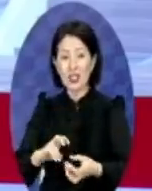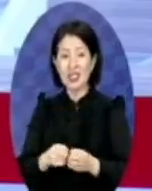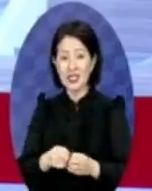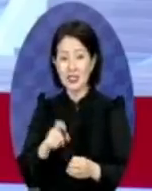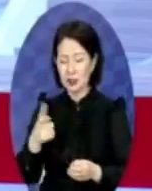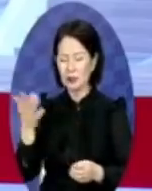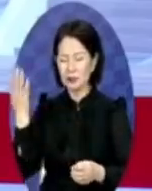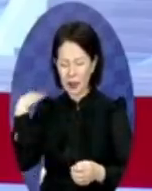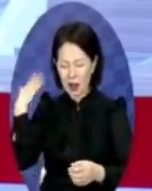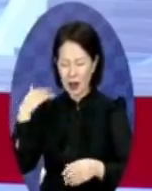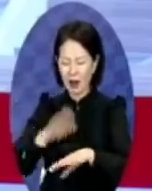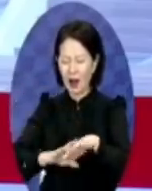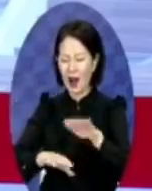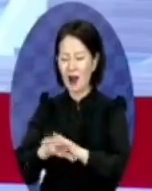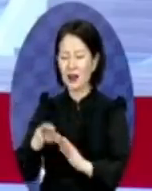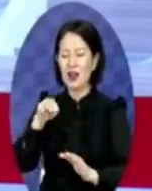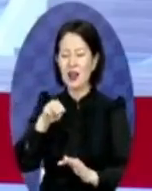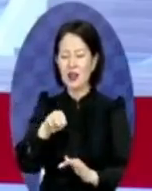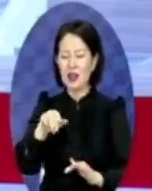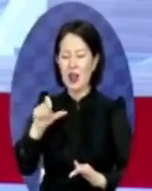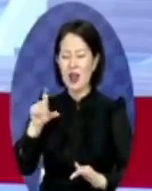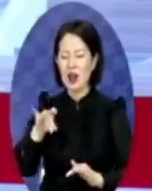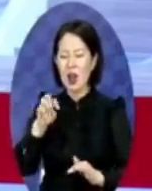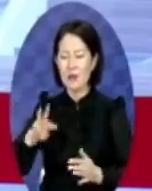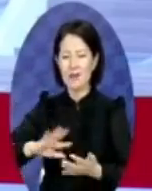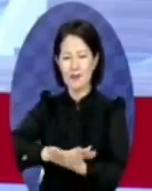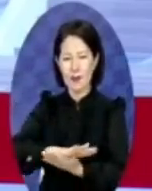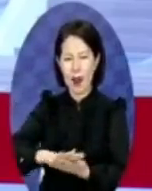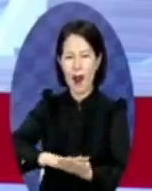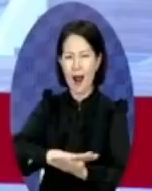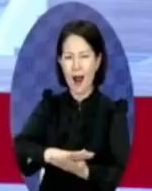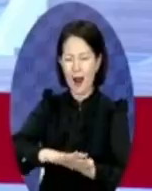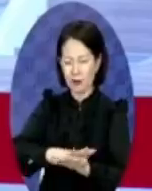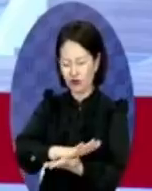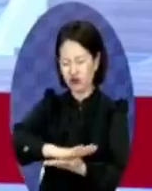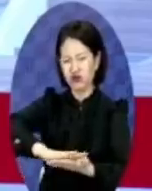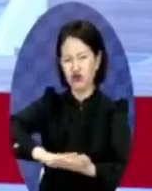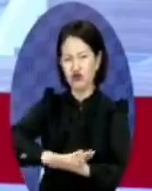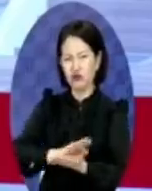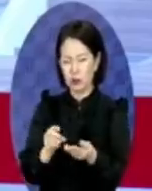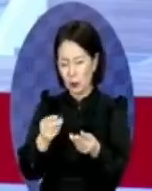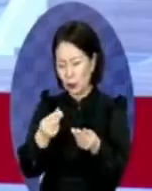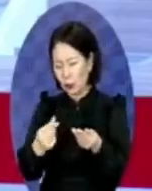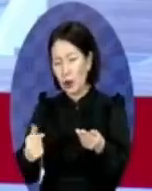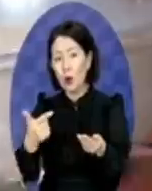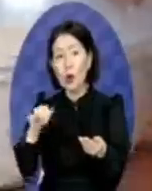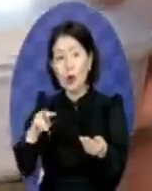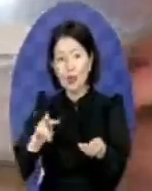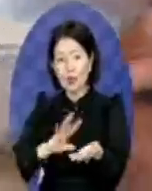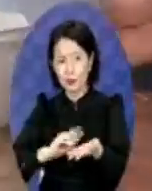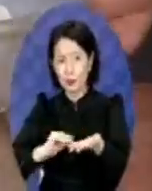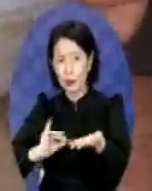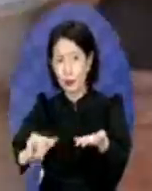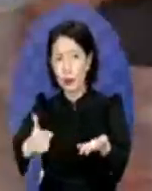эртнээс гар термер хүнсээ бэлтгэж ирсэн уламжлалтай. Энэ тухай сурчлагыг одоо тав хүндээ хүргэе.